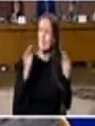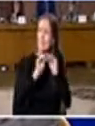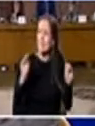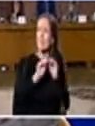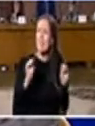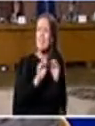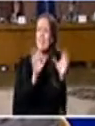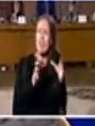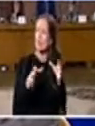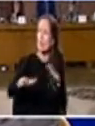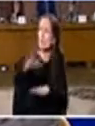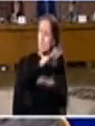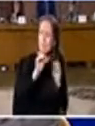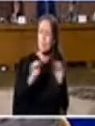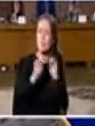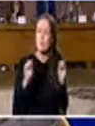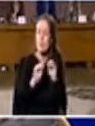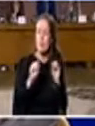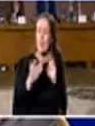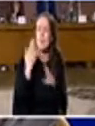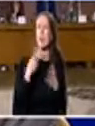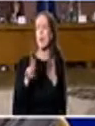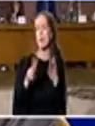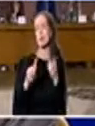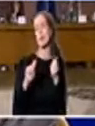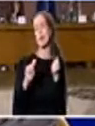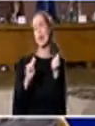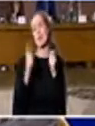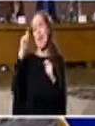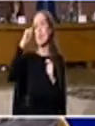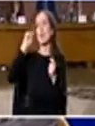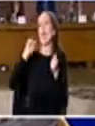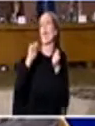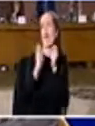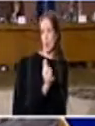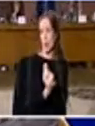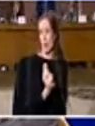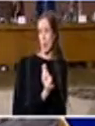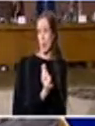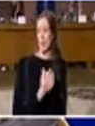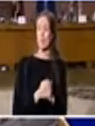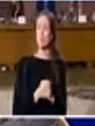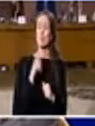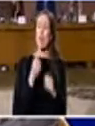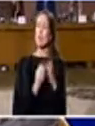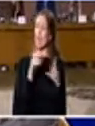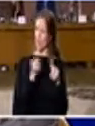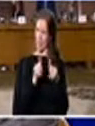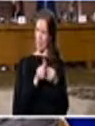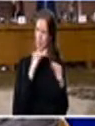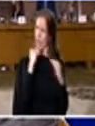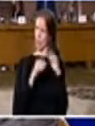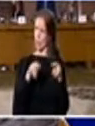svih pripadnika društva kako bi se predrasude promenile. Ostvarivanje jednakih mogućnosti za